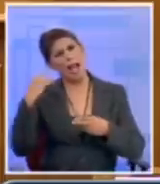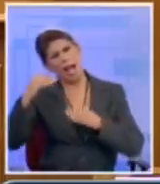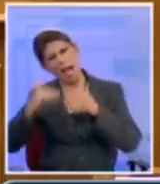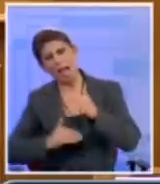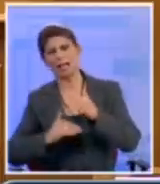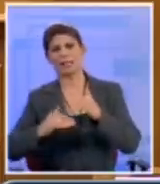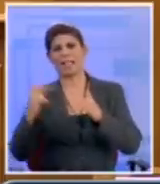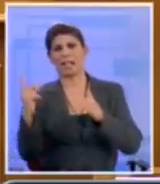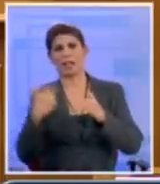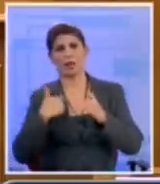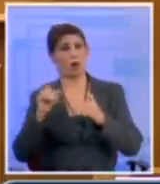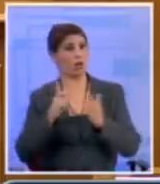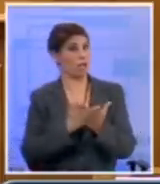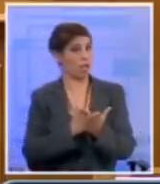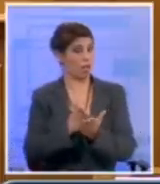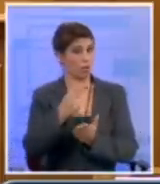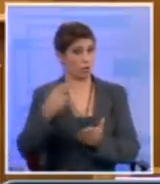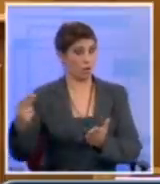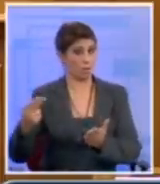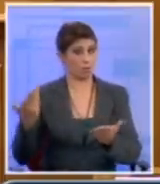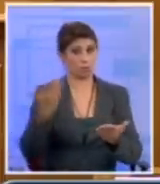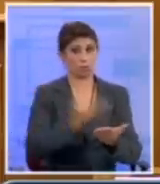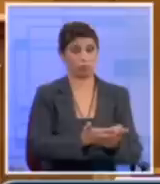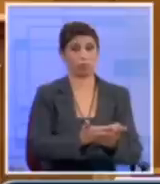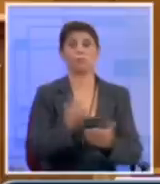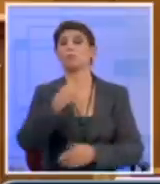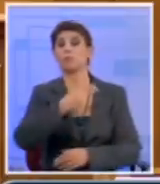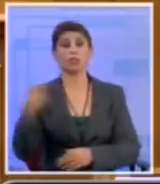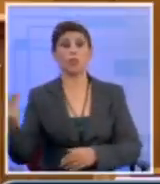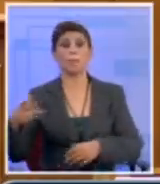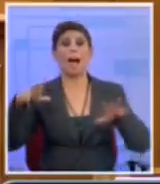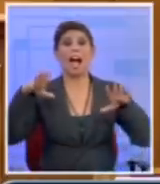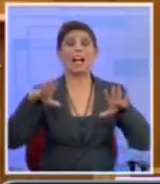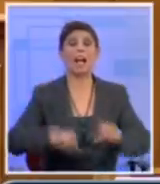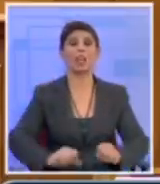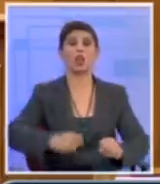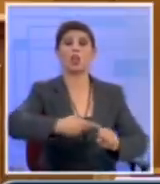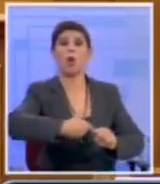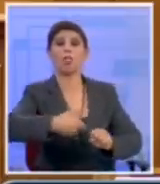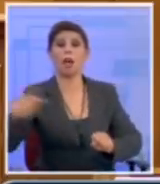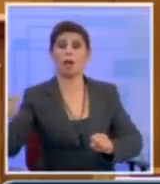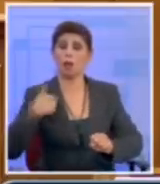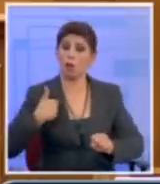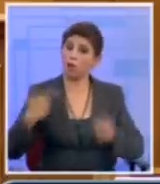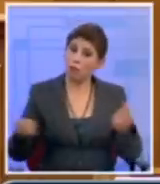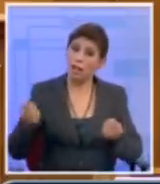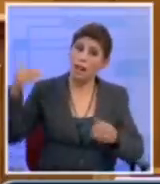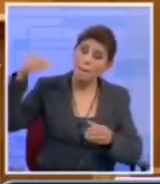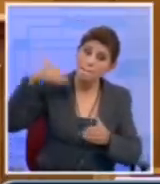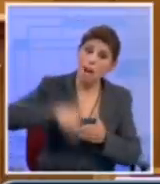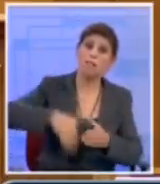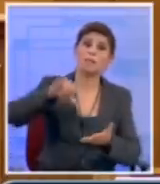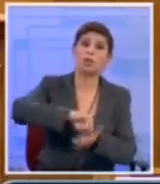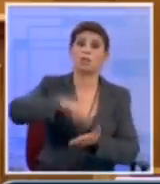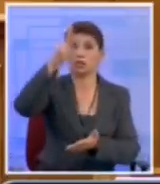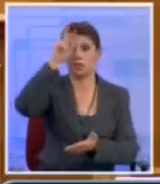να θέσω όχι ως ηθικό ζήτημα που έθεσε ο πρωθυπουργός το ζήτημα του κατοχικού δανείου το έκανα μέσα στο βερολίνο και